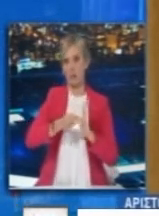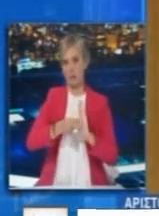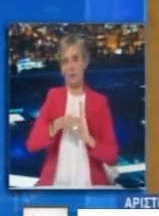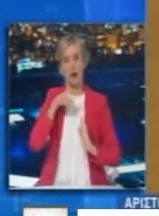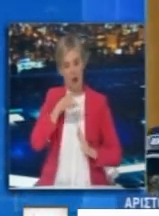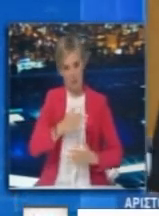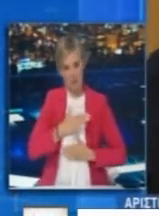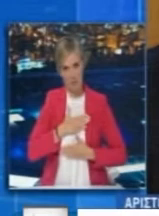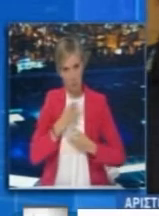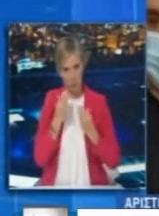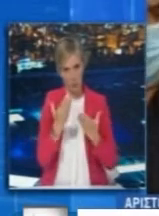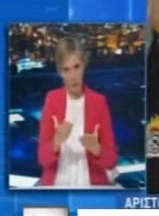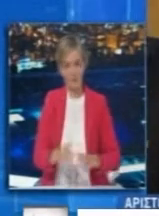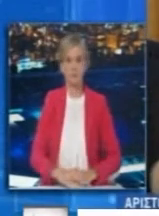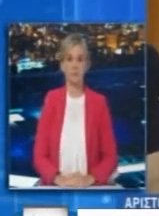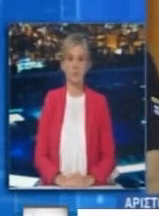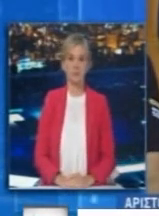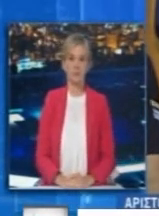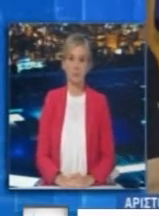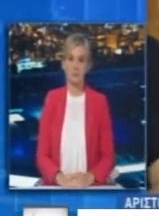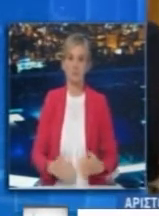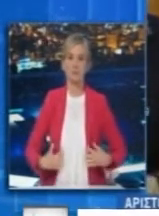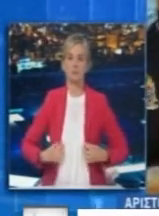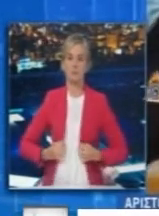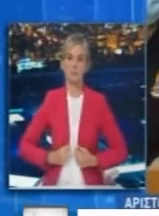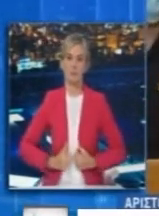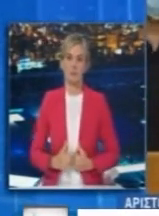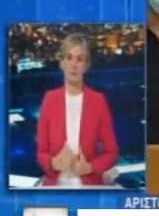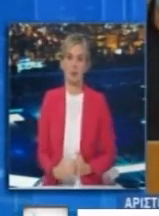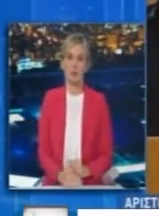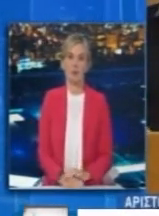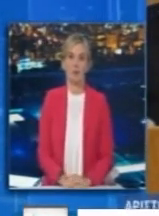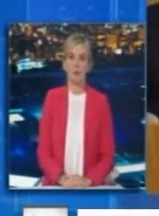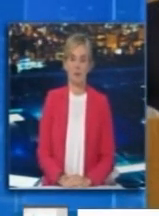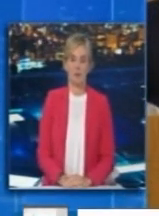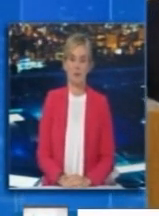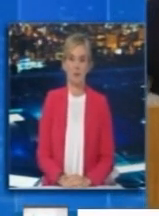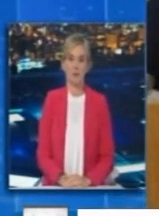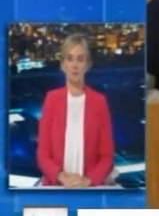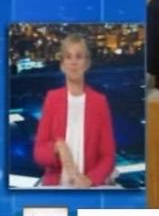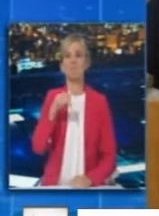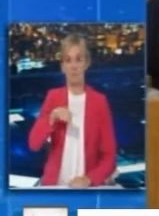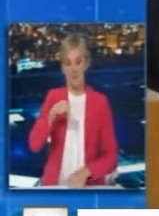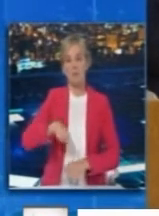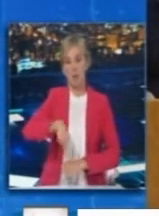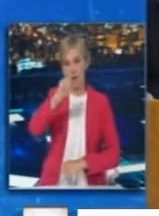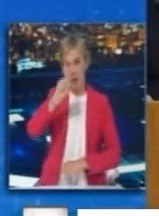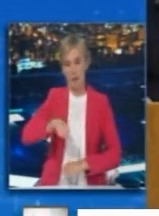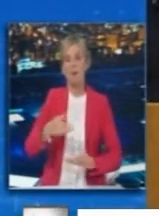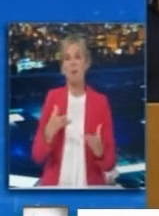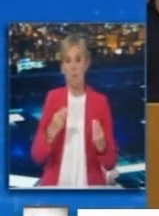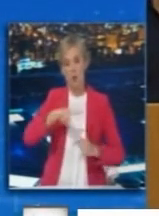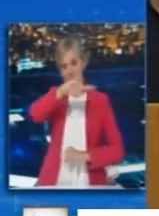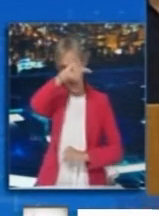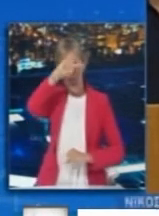Ευχαριστούμε τον πύραρχο μετεωρολόγο, τον κύριο Παπαδόπουλο. Σήμερα είναι μια ακόμα πιο δύσκολη μέρα, με ακόμη